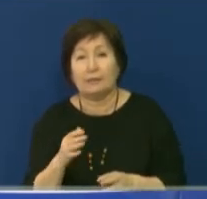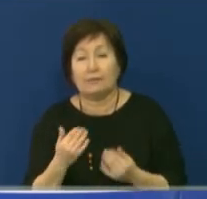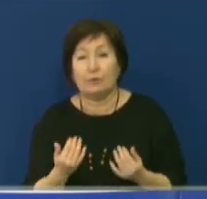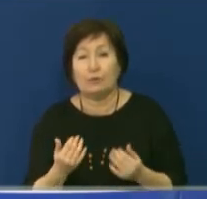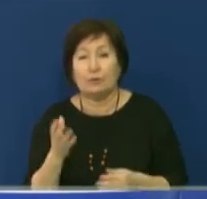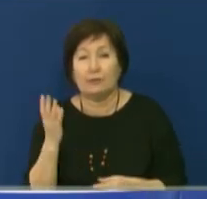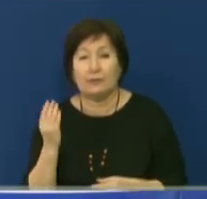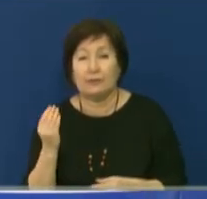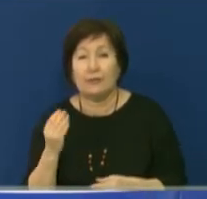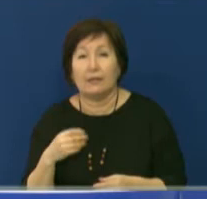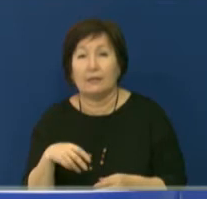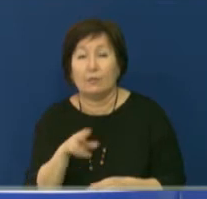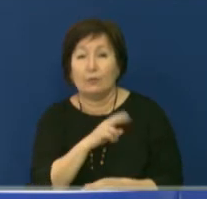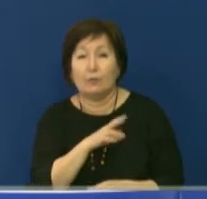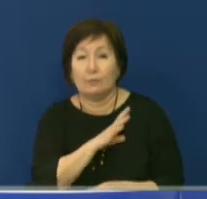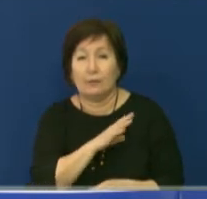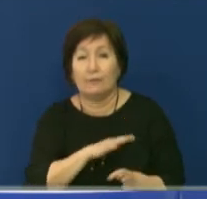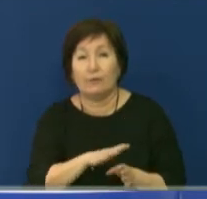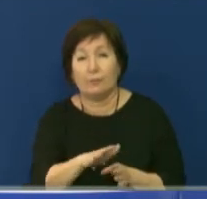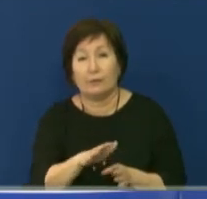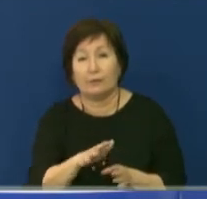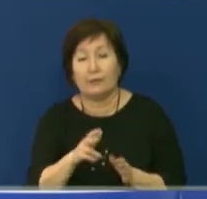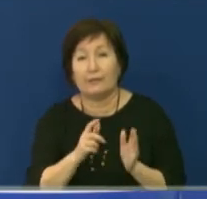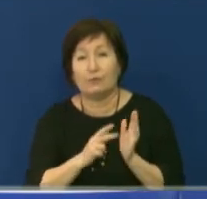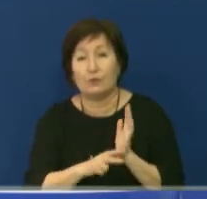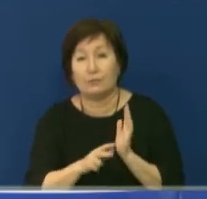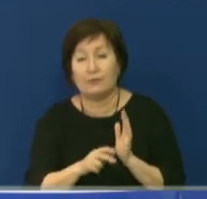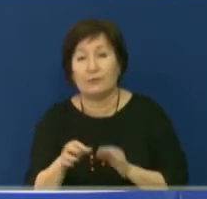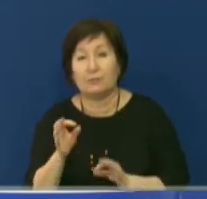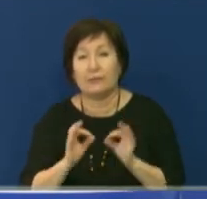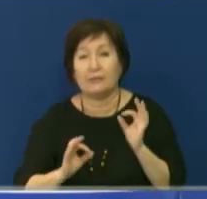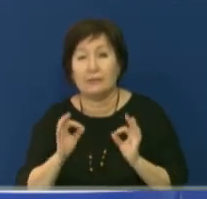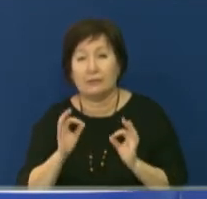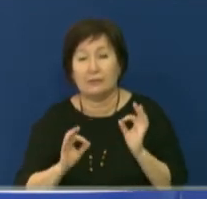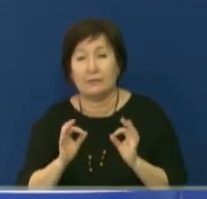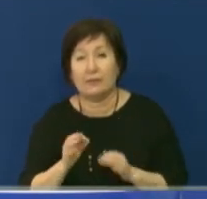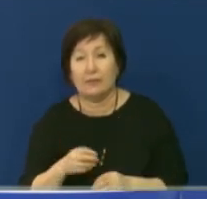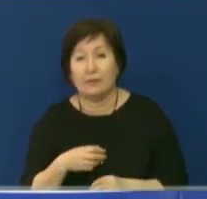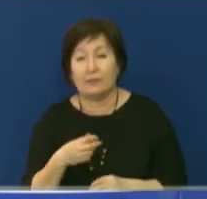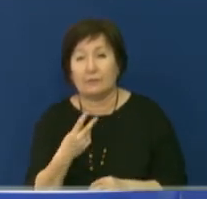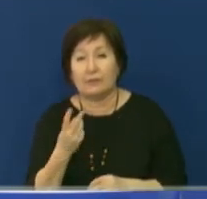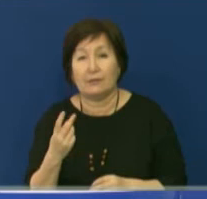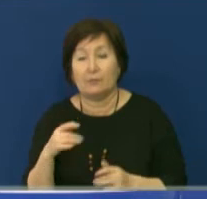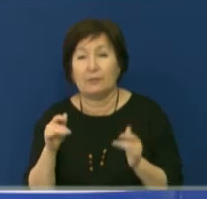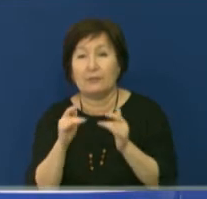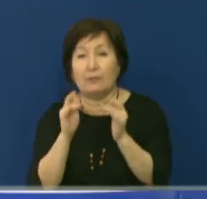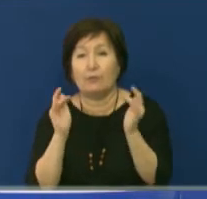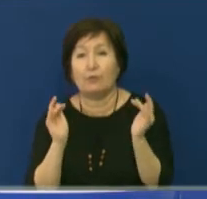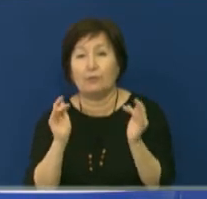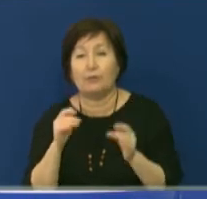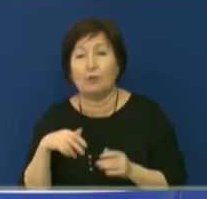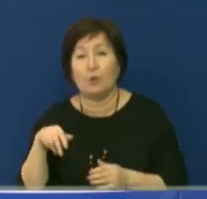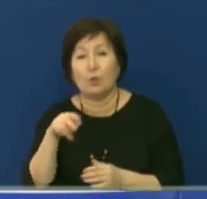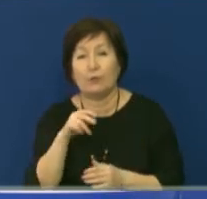выполнены на 80%. Бейбут Атамкулов осмотрел место строительства мостового перехода через